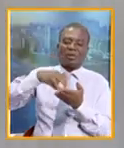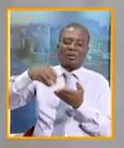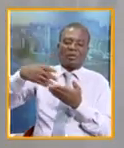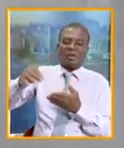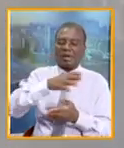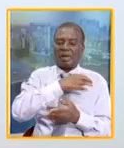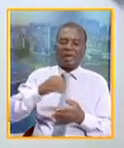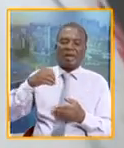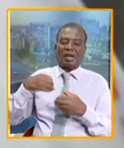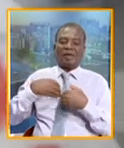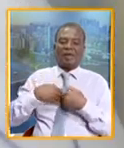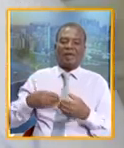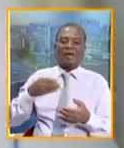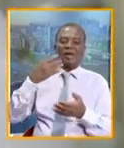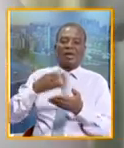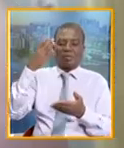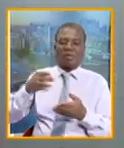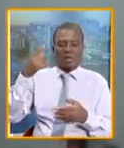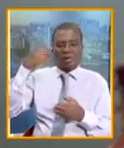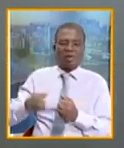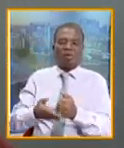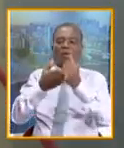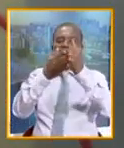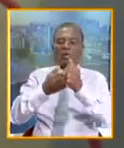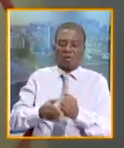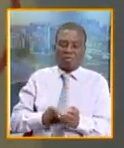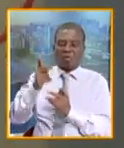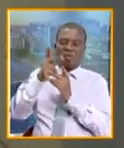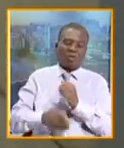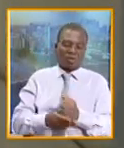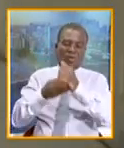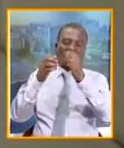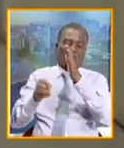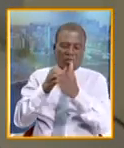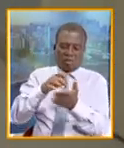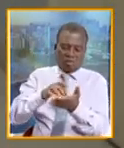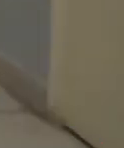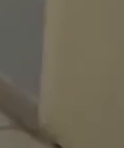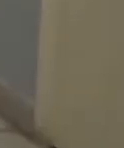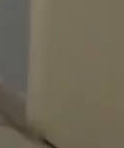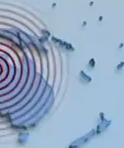un plan robuste de réponse sanitaire accompagné d'un programme d'appui économique.